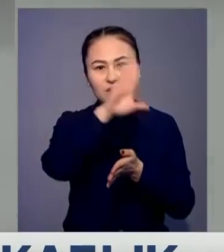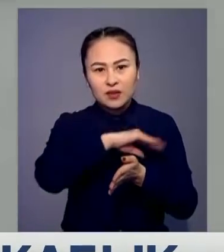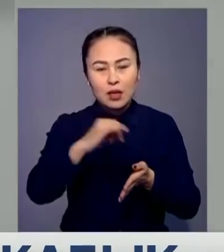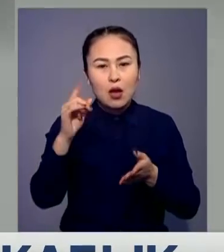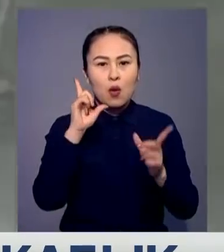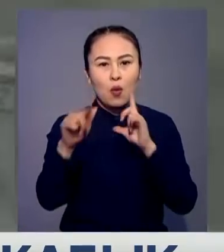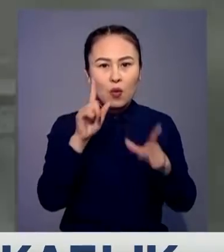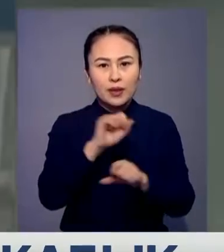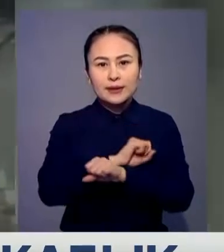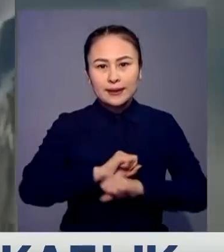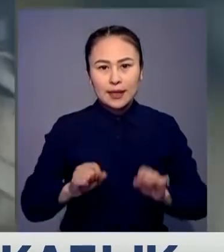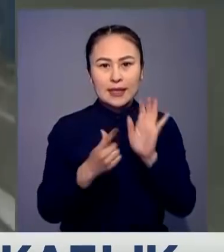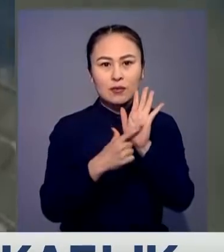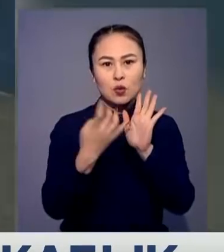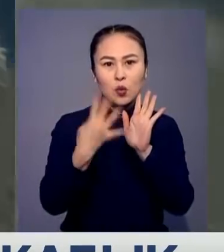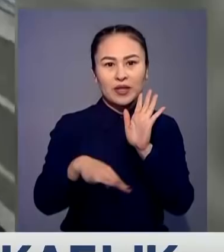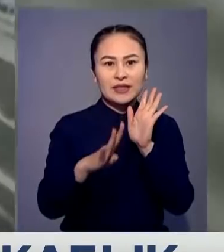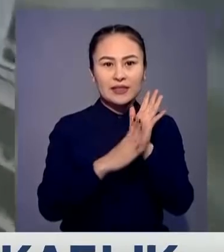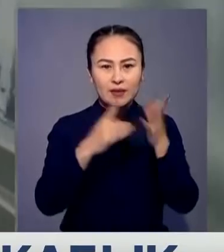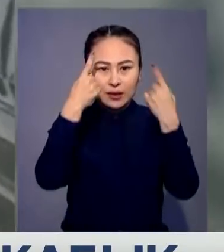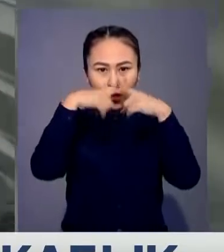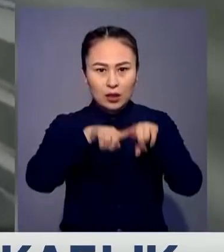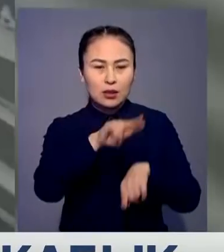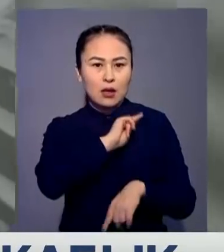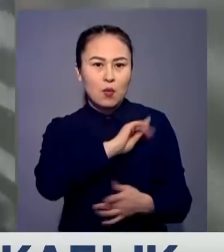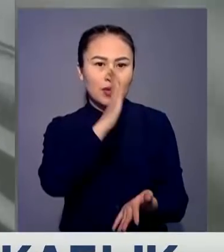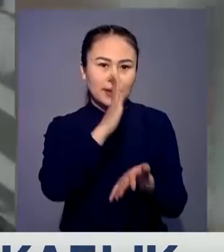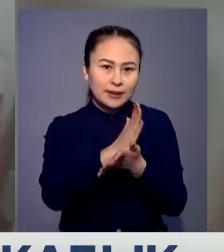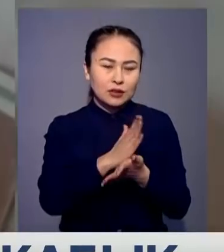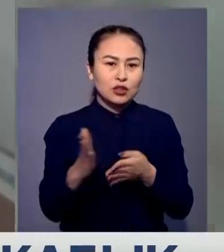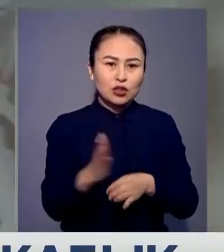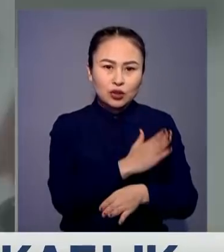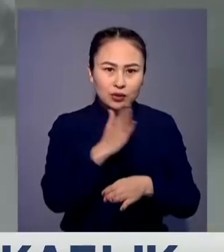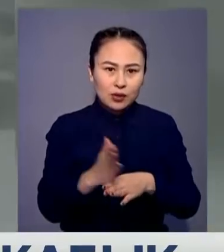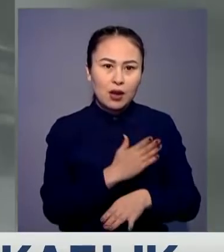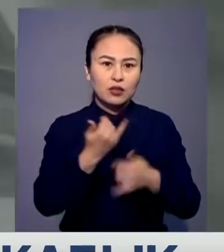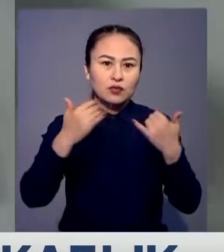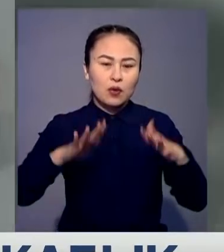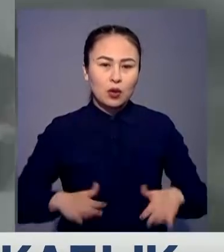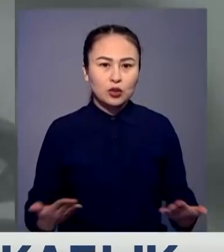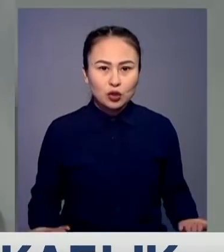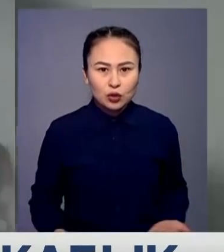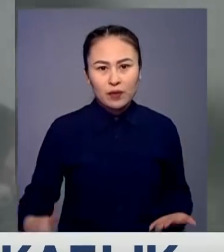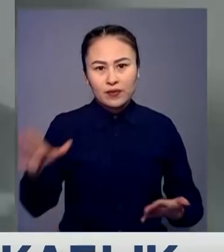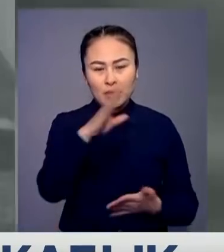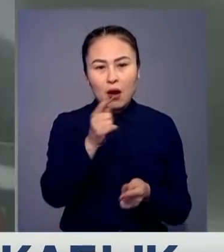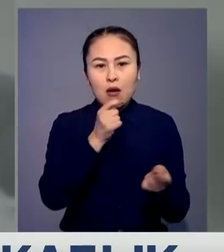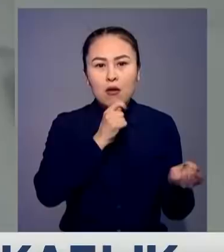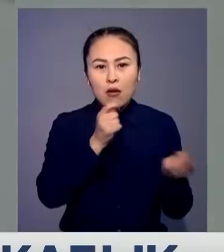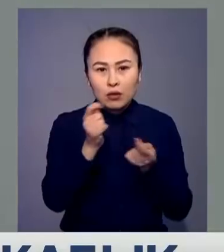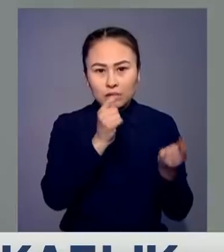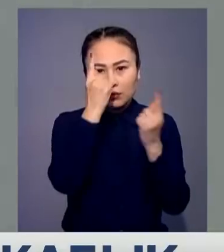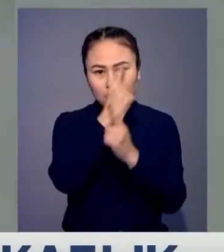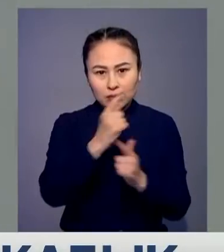Ел бойынша 749 техника бірлігі іске жұмылдырылды. Сала мамандары жолаушылар мен тұрғындарды барынша сақ болуға